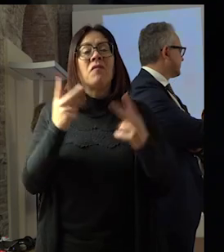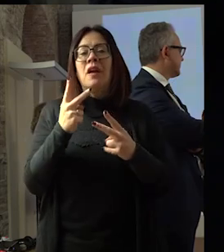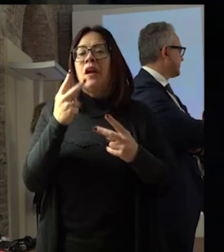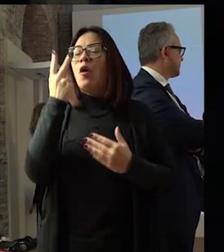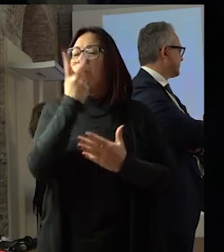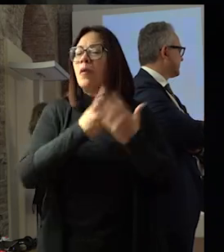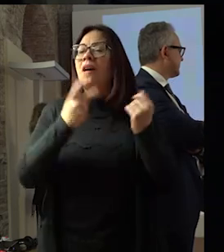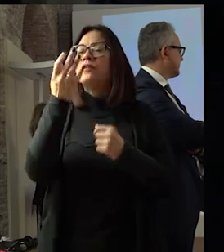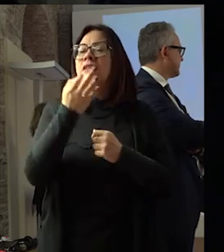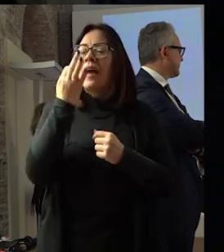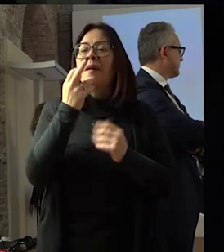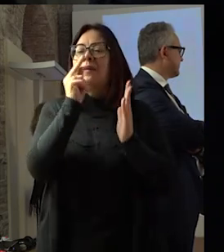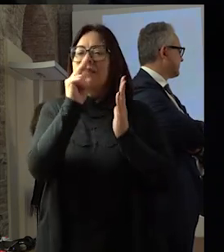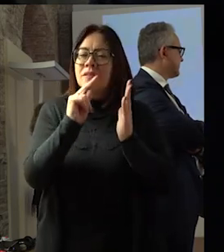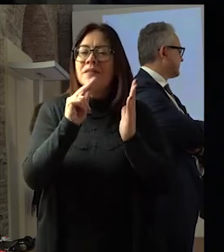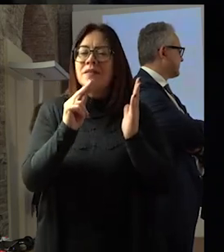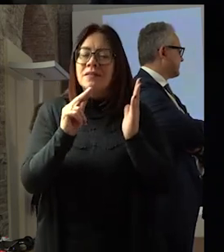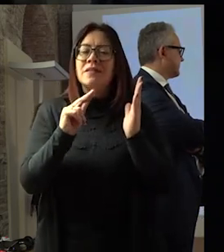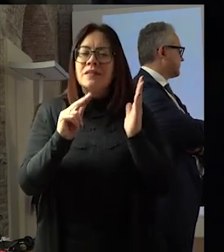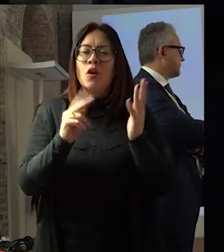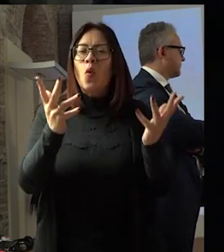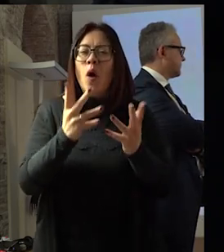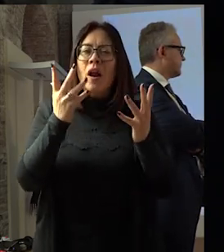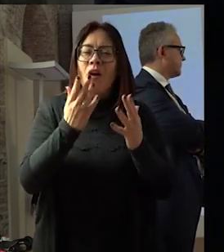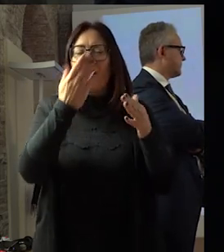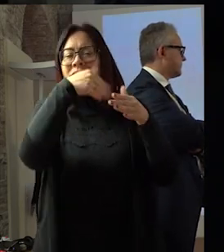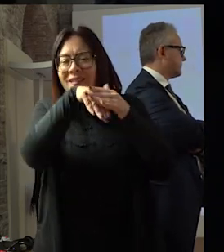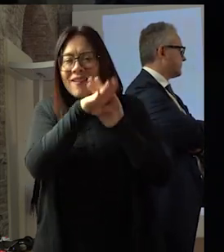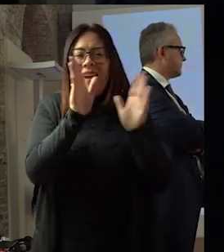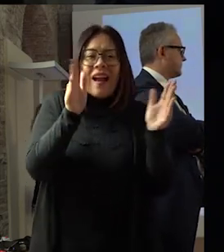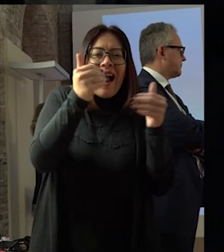tutte le volte che scrivevo qualcosa, nel segreto della mia stanza,